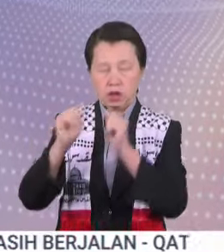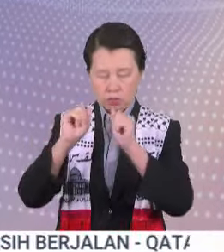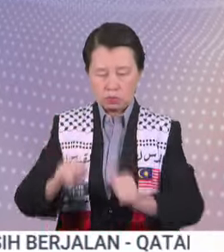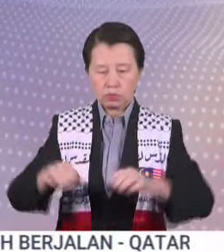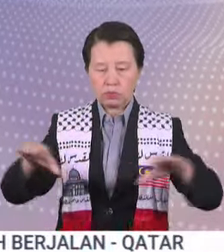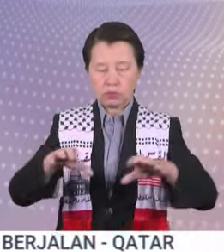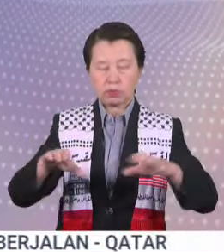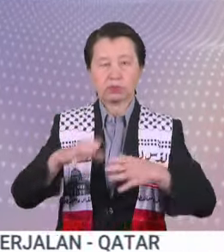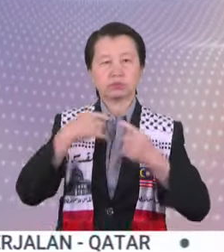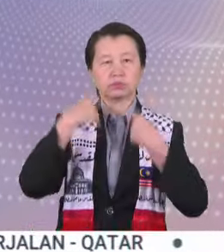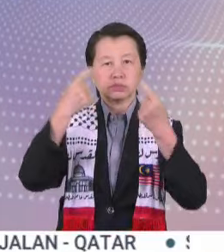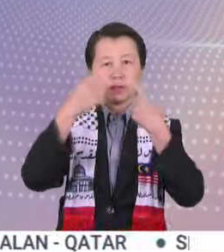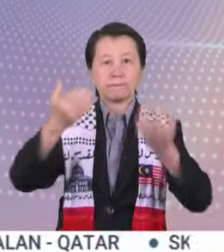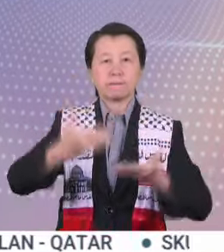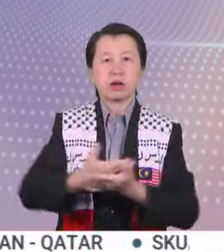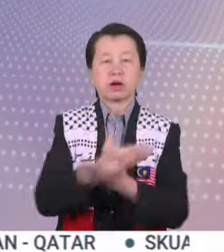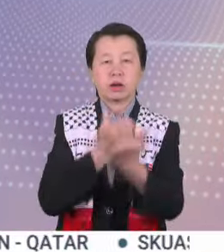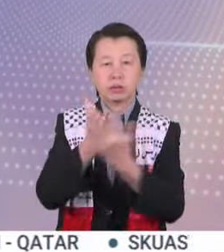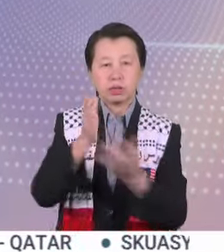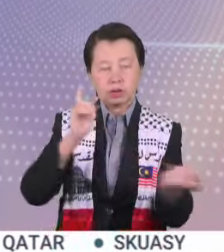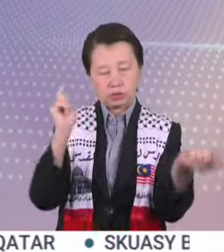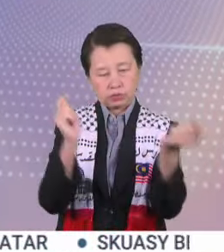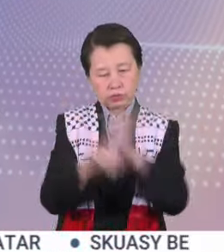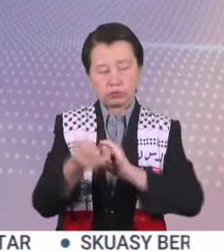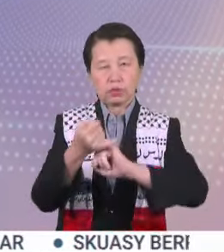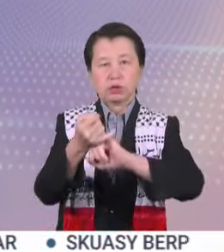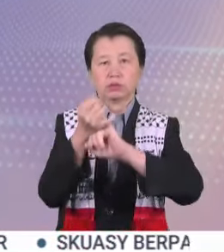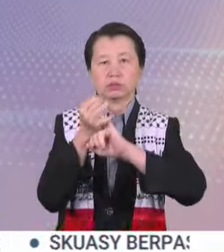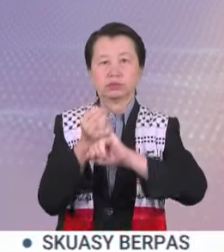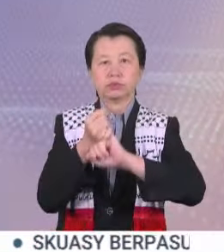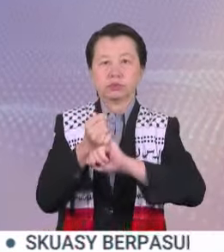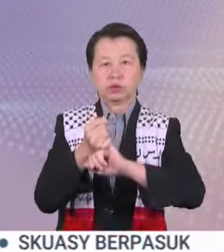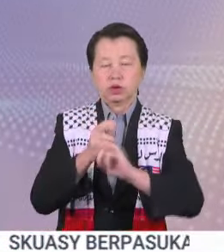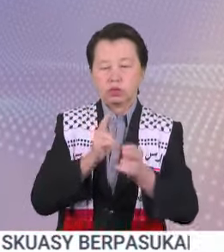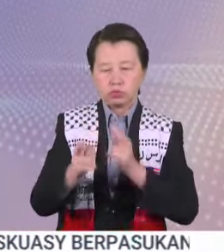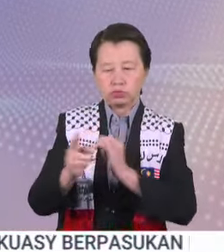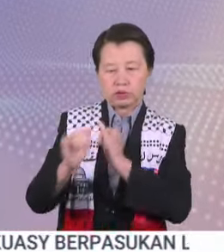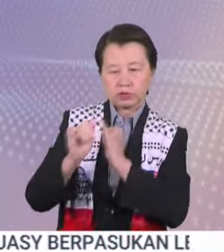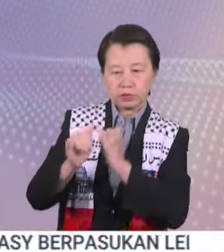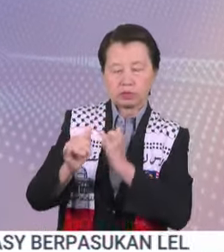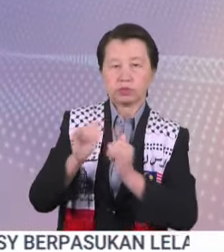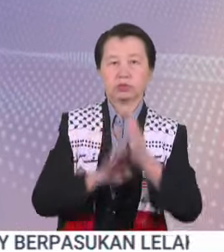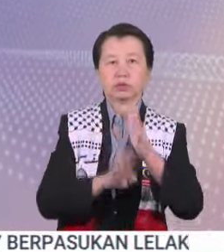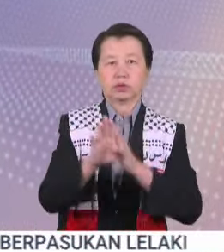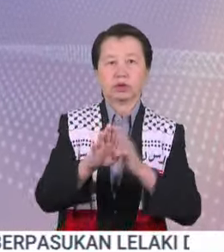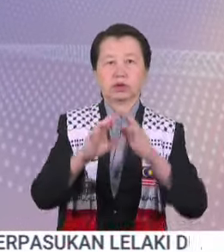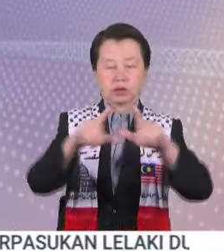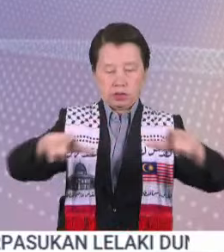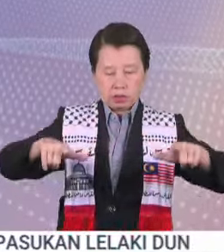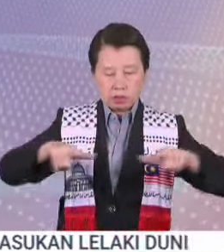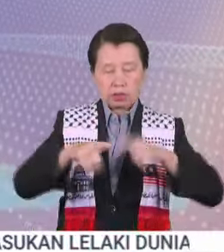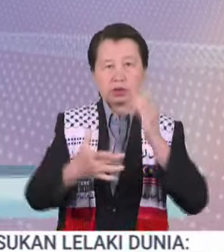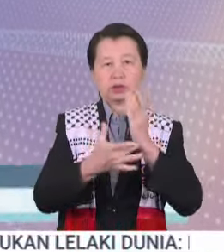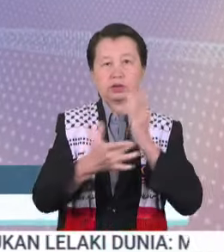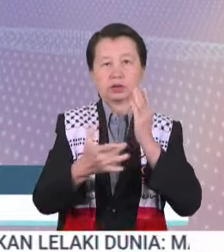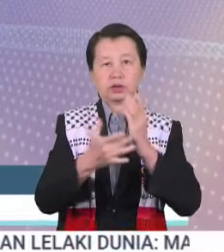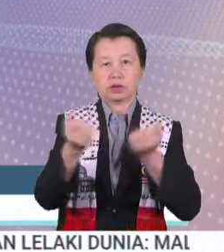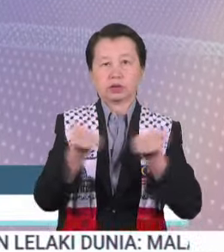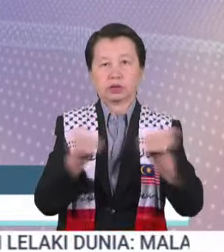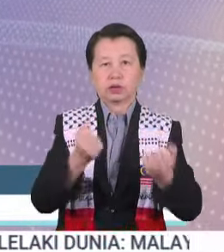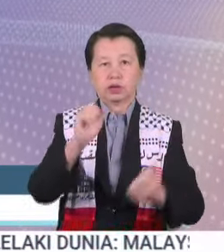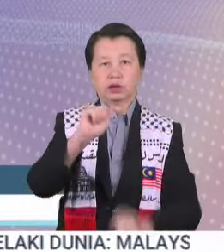mampu melakar pencapaian baharu menerusi pertukaran perjanjian usaha sama bagi pembangunan Lembah teknologi tinggi automotif